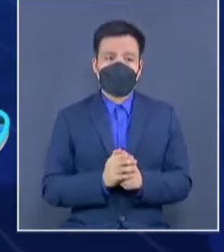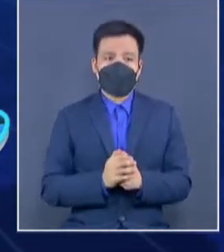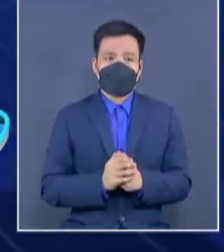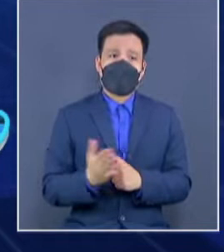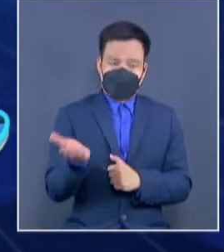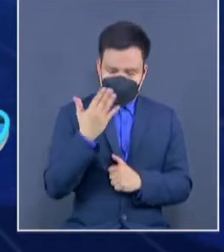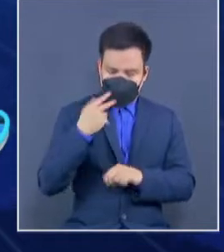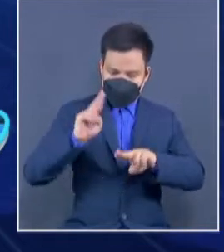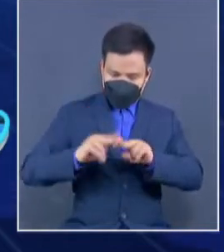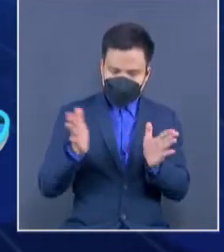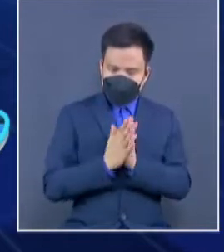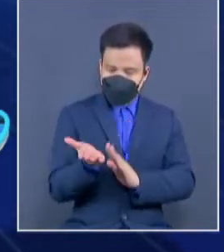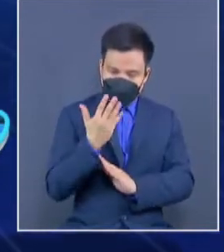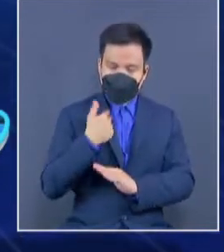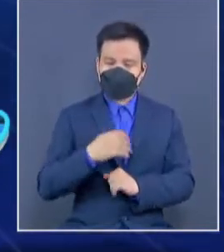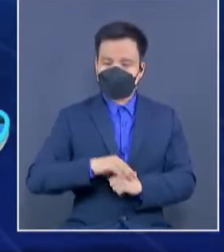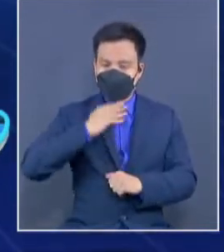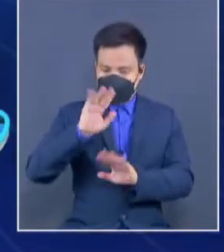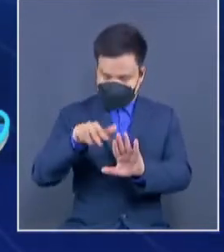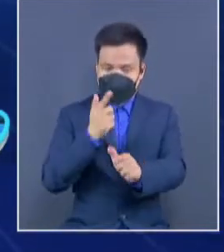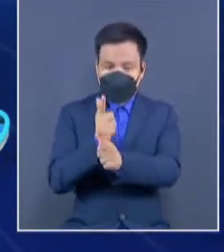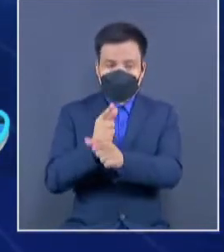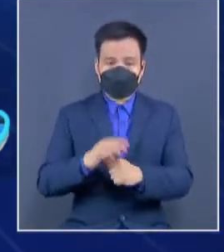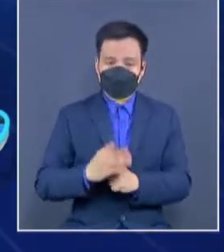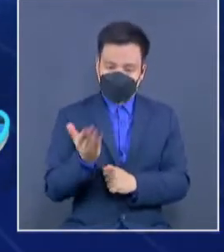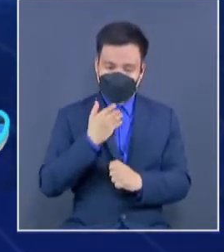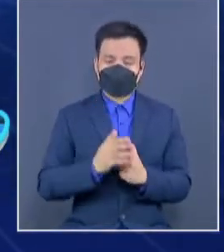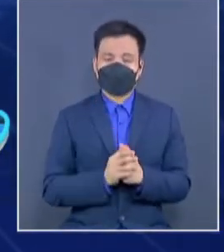านั่งนี่นั่งนี่นะมาแล้ว